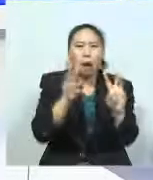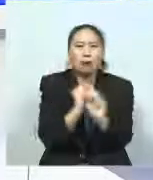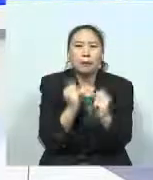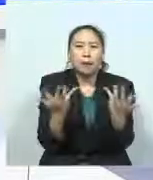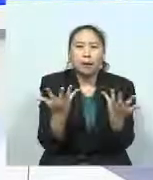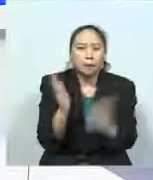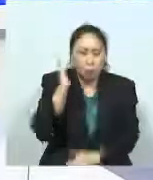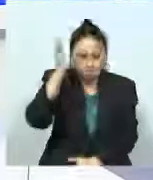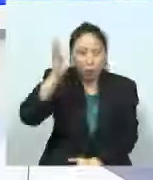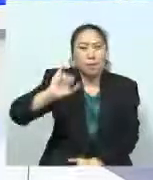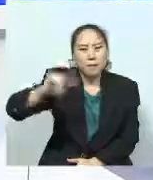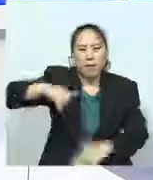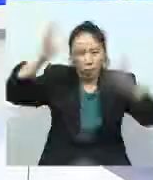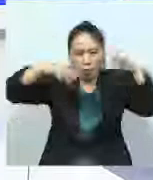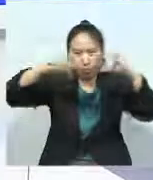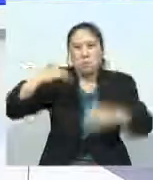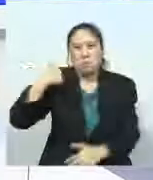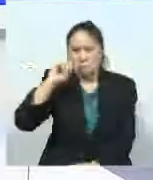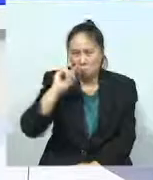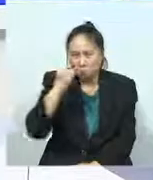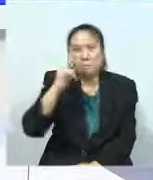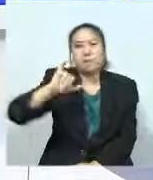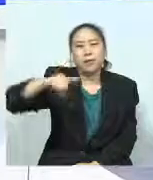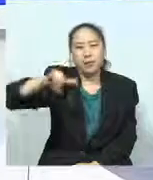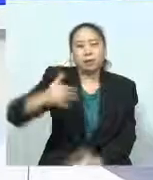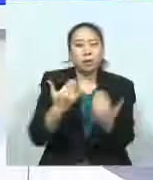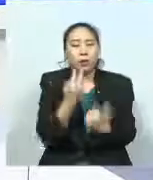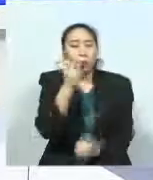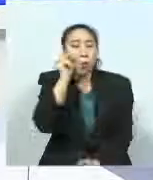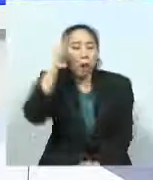ชื่อว่าฝนแล้วก็ลมเนี่ยน่าจะยังมีอยู่ดังนั้นนะคะตอนนี้ยังต้องติดตามเรื่องของสภาพอากาศ